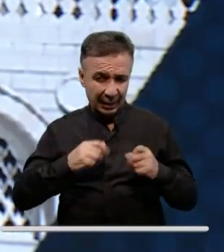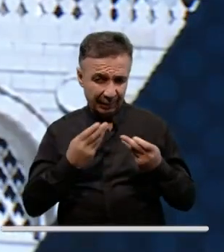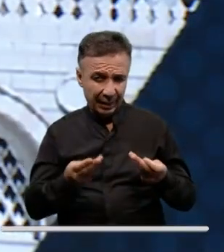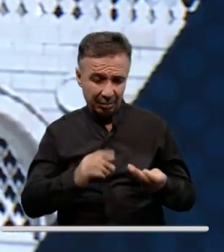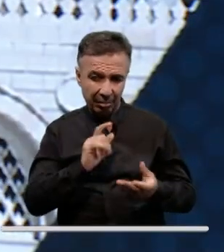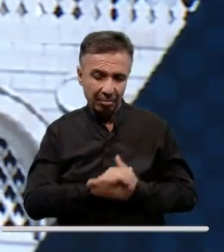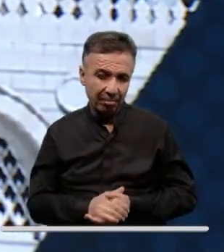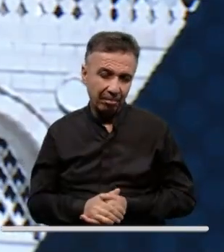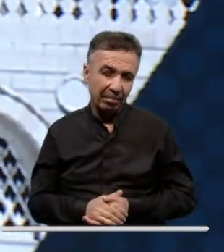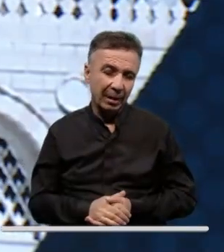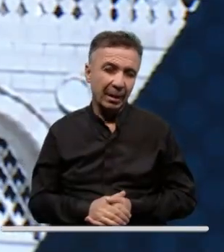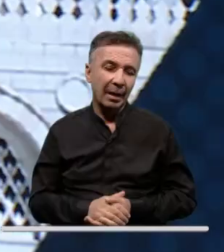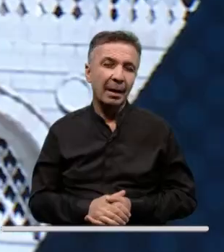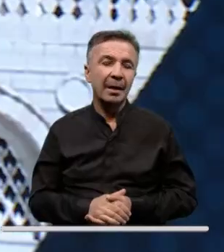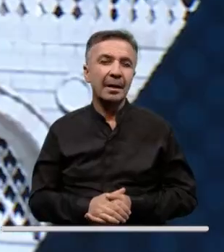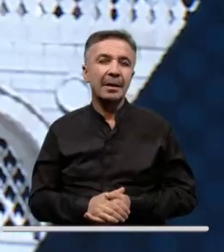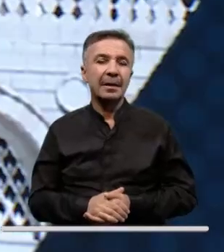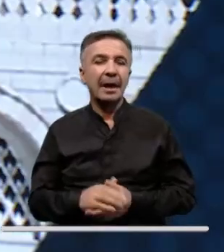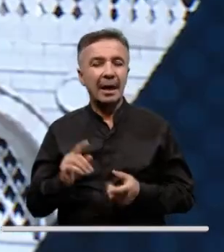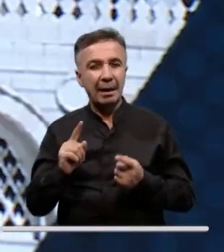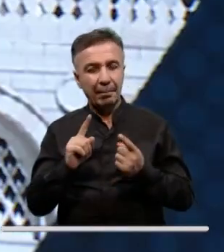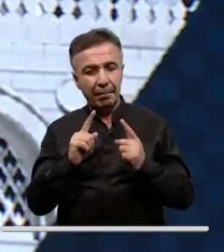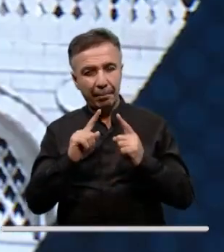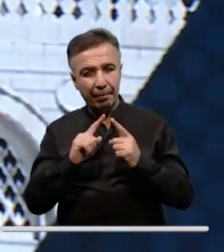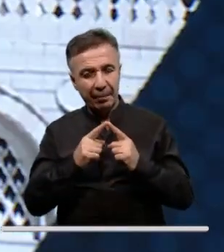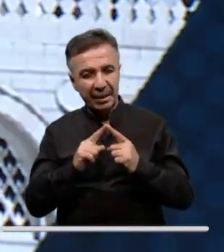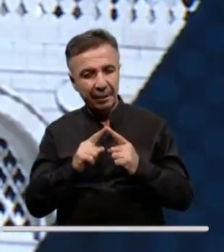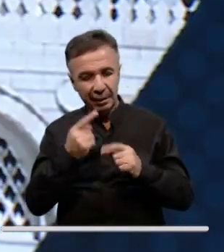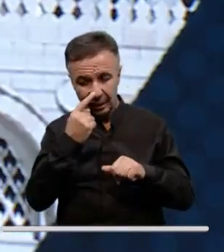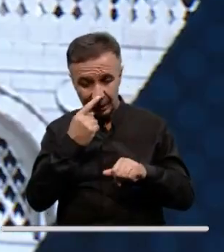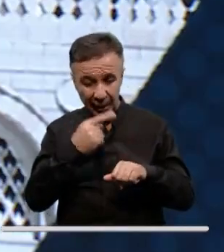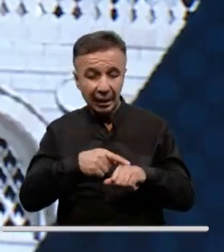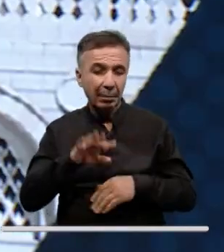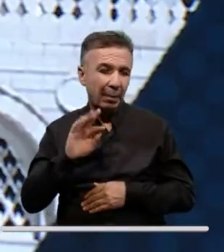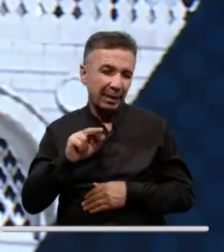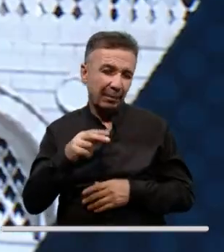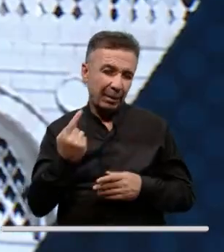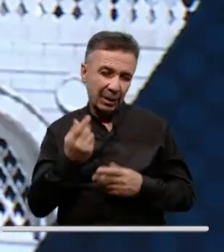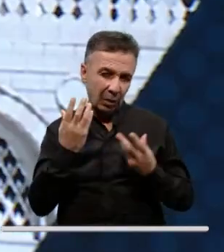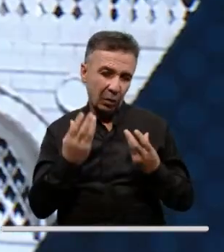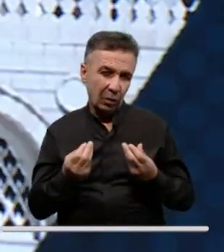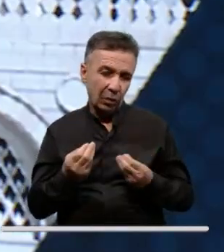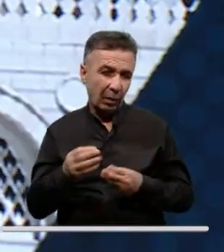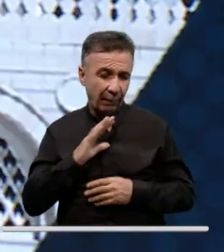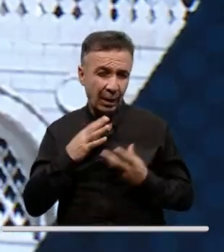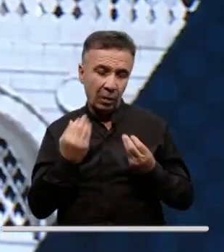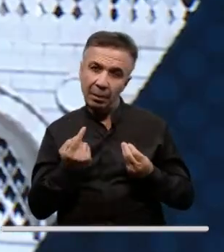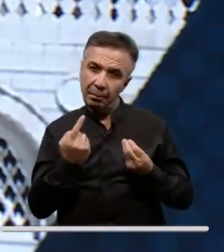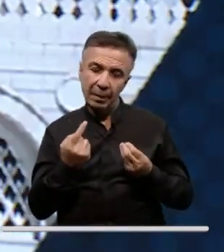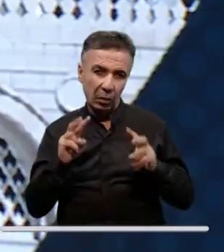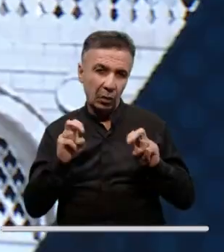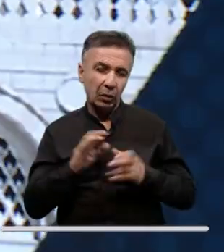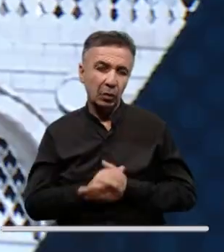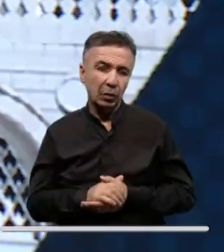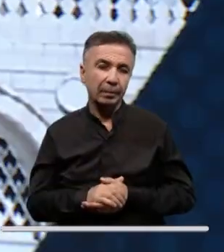olur kimyaya inanmıyorum demek gibi bir şey olur yani bir ilme inanmamak gibi bir şey olur var olan bir husustur bir